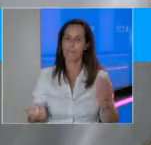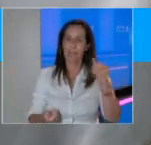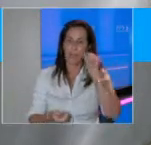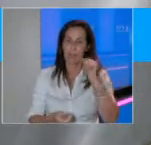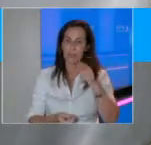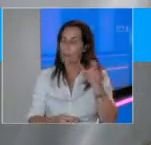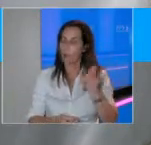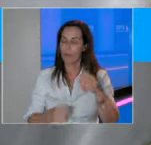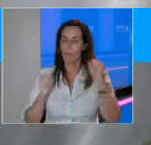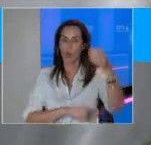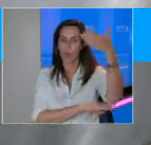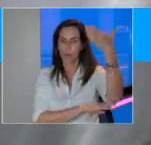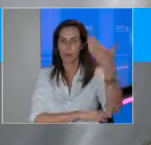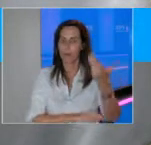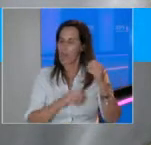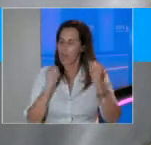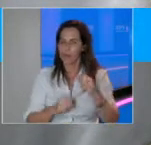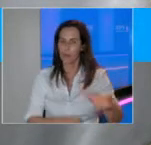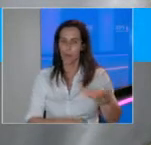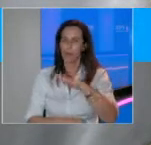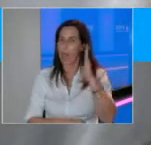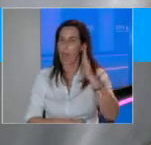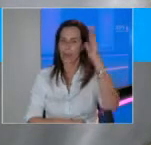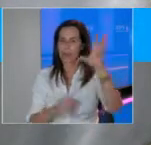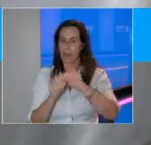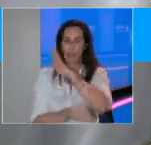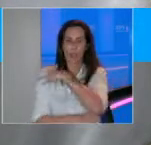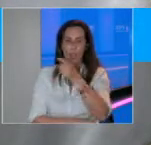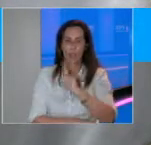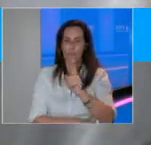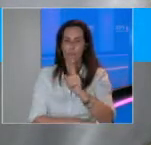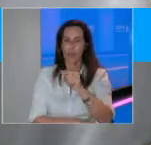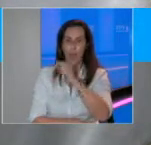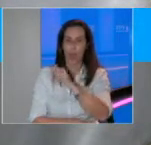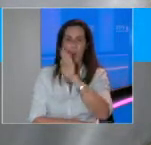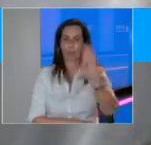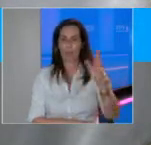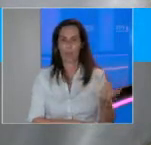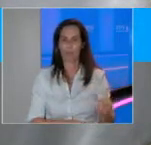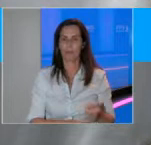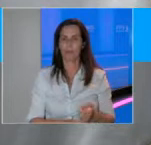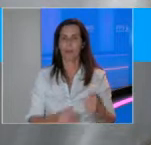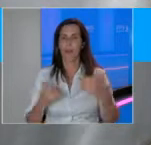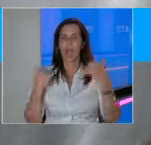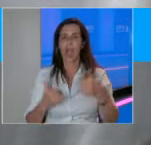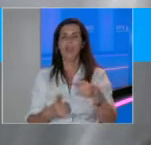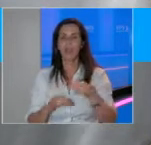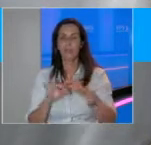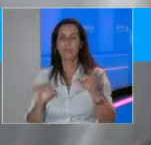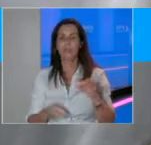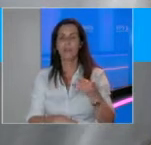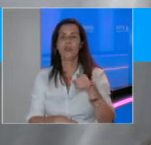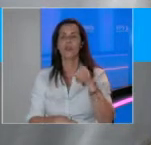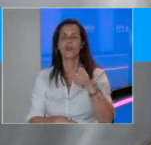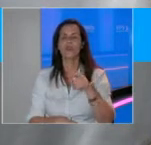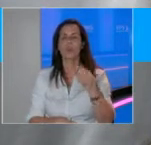אשכנזי מחויב לביטחון המדינה, ליציבות האזורית, לעתיד עם הפלסטינאים, ולא למורשת בית אבא של נתניהו. ועכשיו הוא התחיל להאשים אותו עכשיו